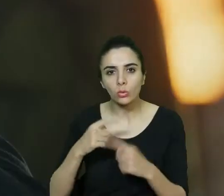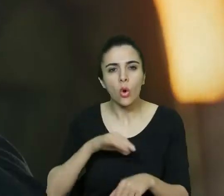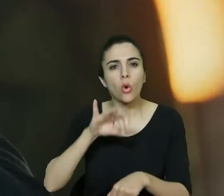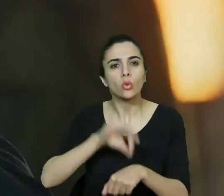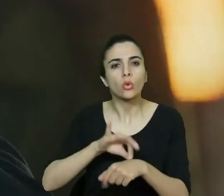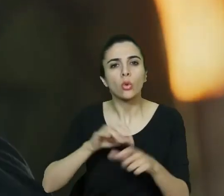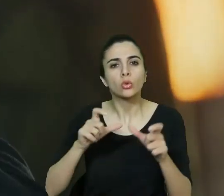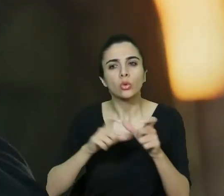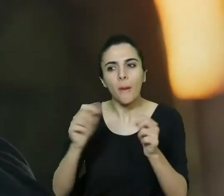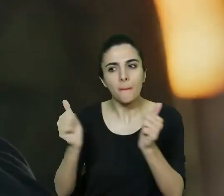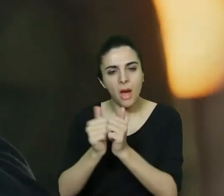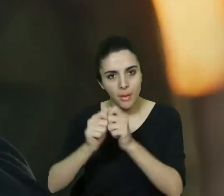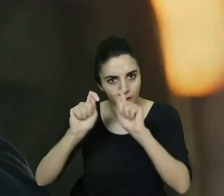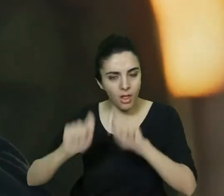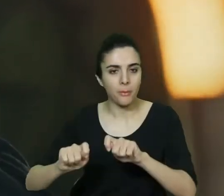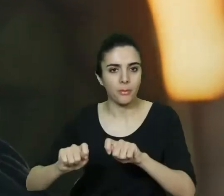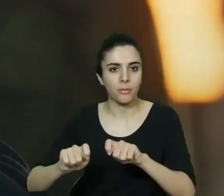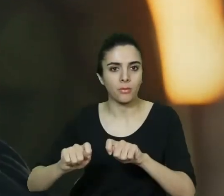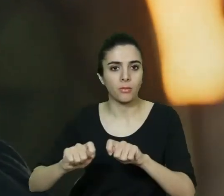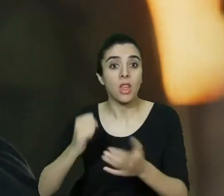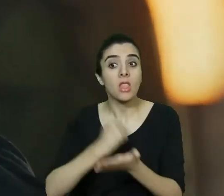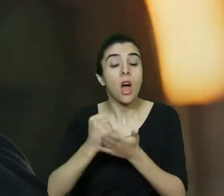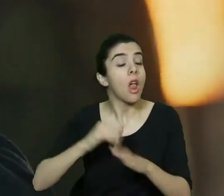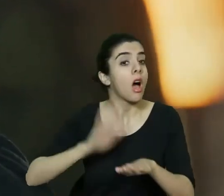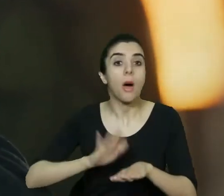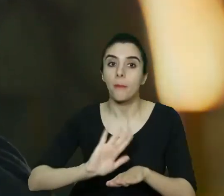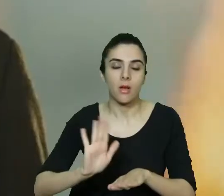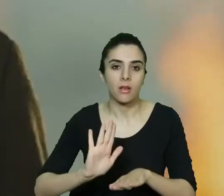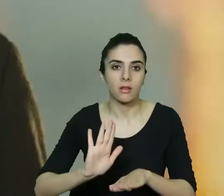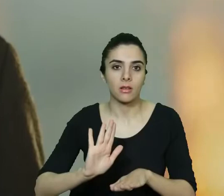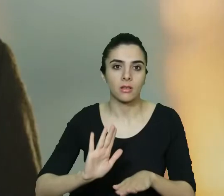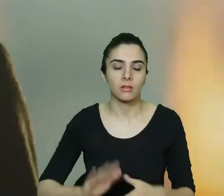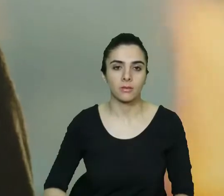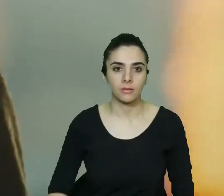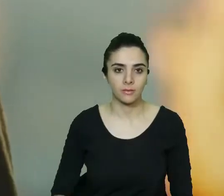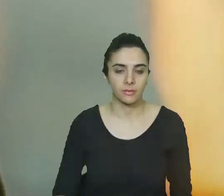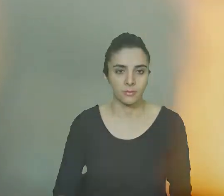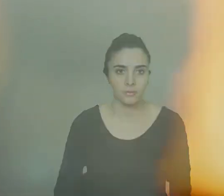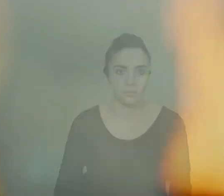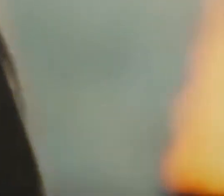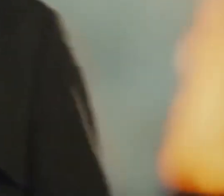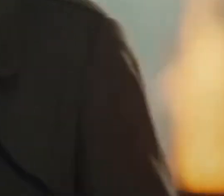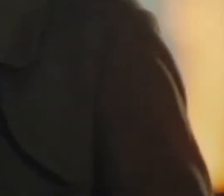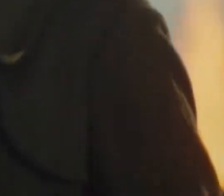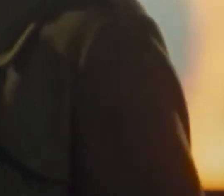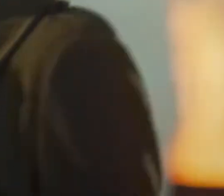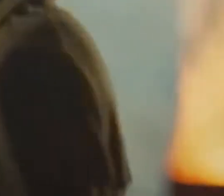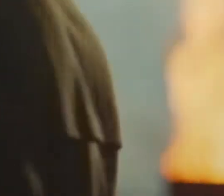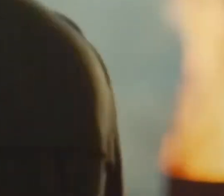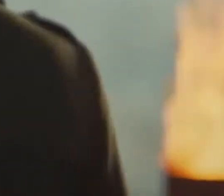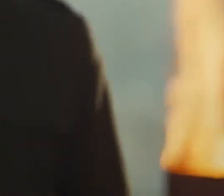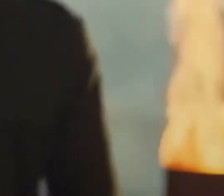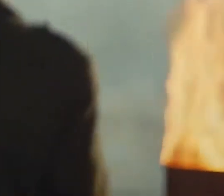Doktorcu Süleyman'ı beraber hallet. Nikah olmayacak. Kırbaç peki diye başını salladı. Çalıkların başı önüne